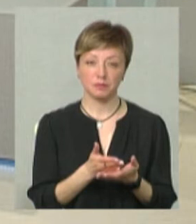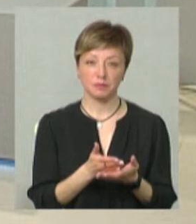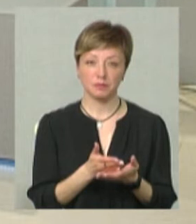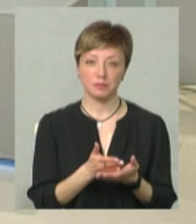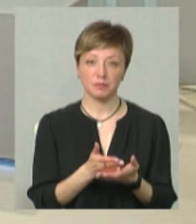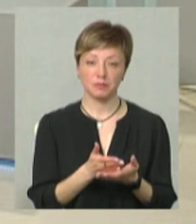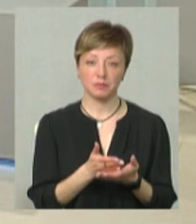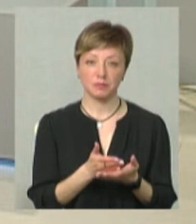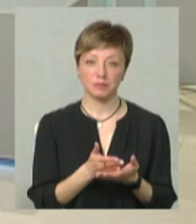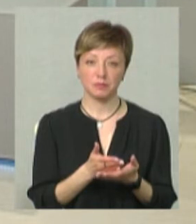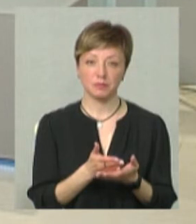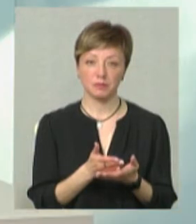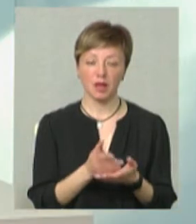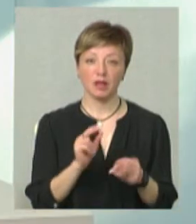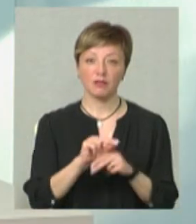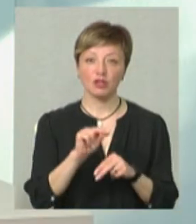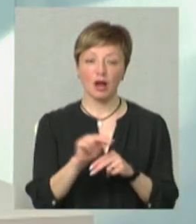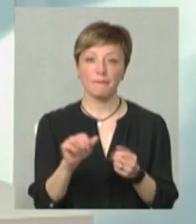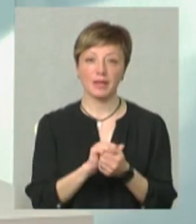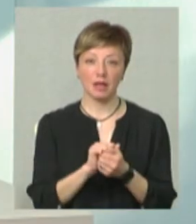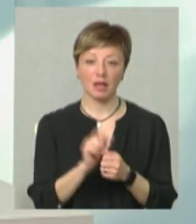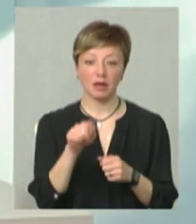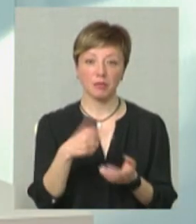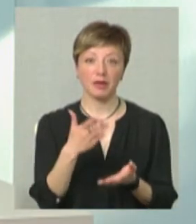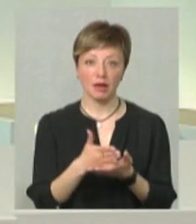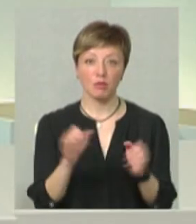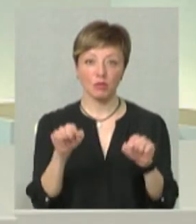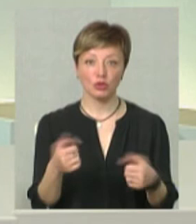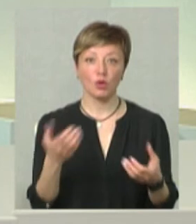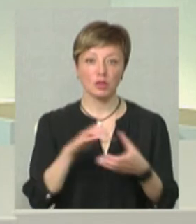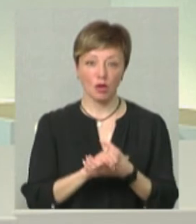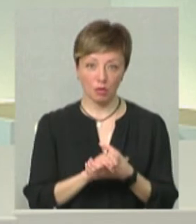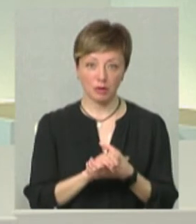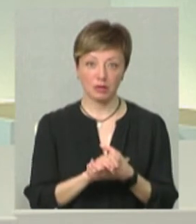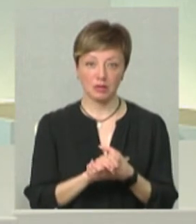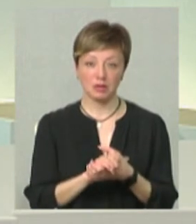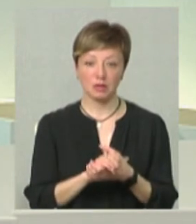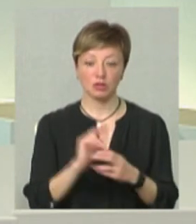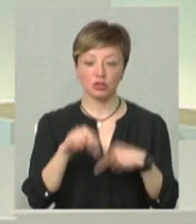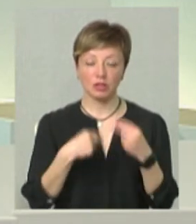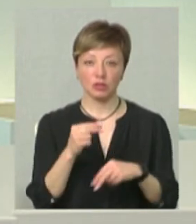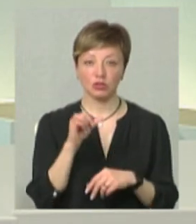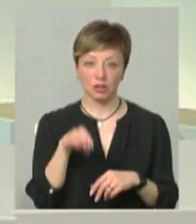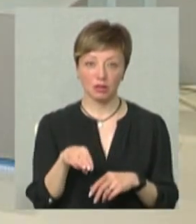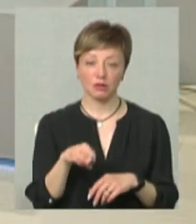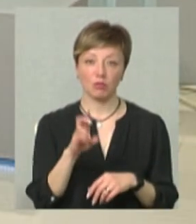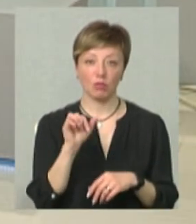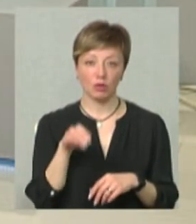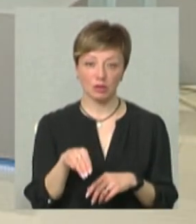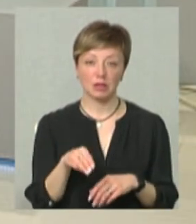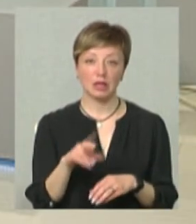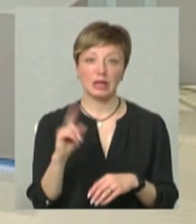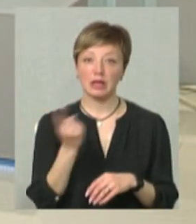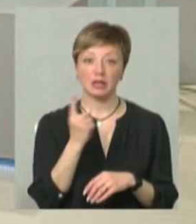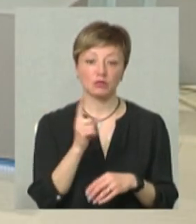такі навчальні матеріали, так? Угу. Це там є. Тобто так, можна ознайомитися можна навіть через чат-бот. Так. І